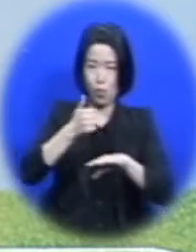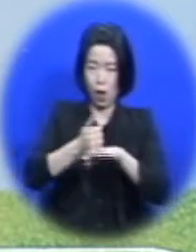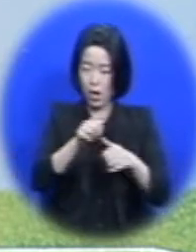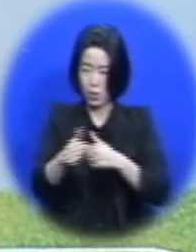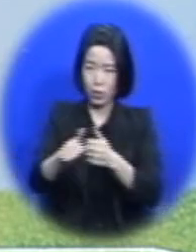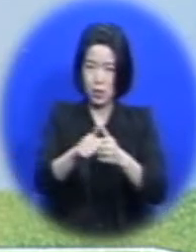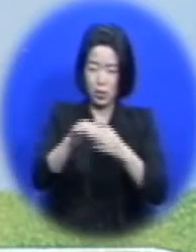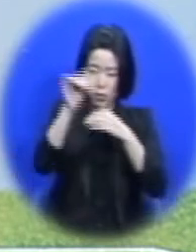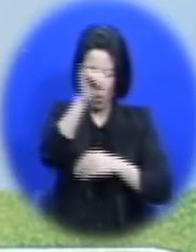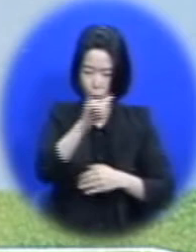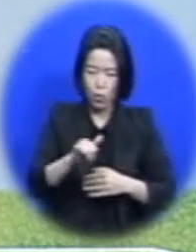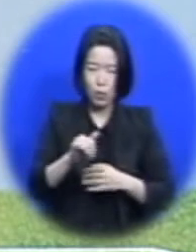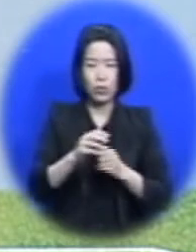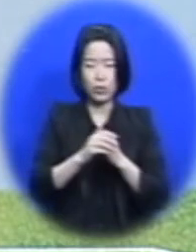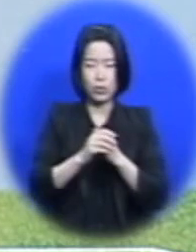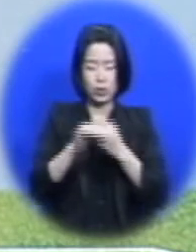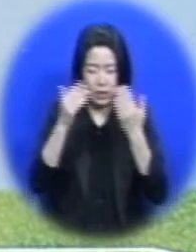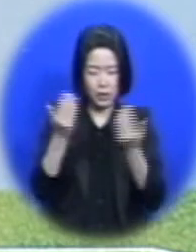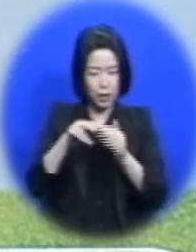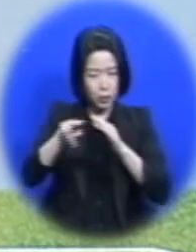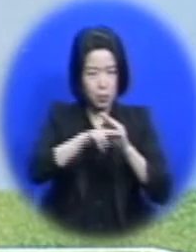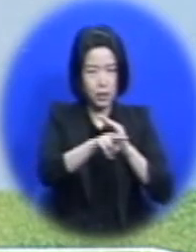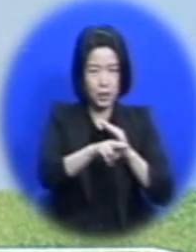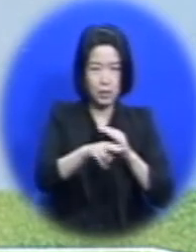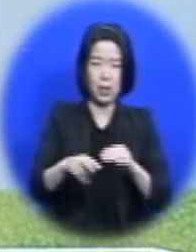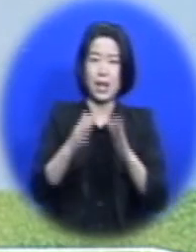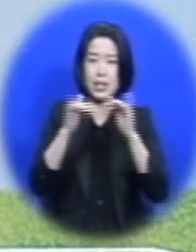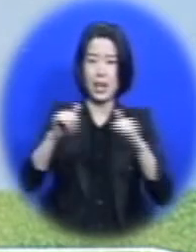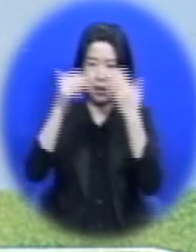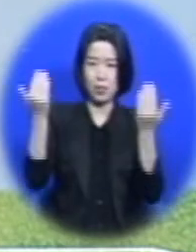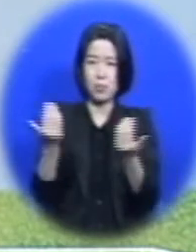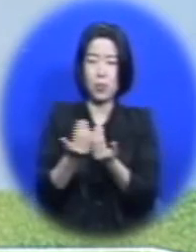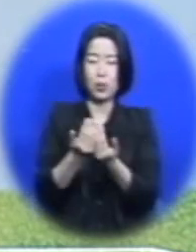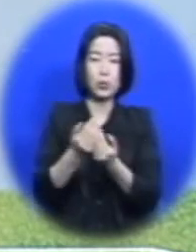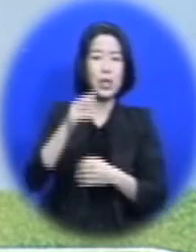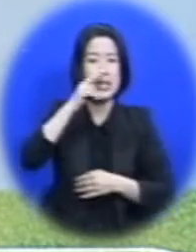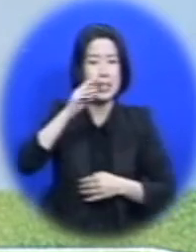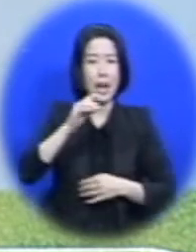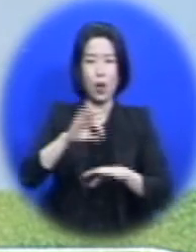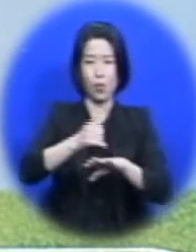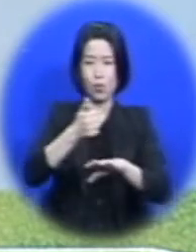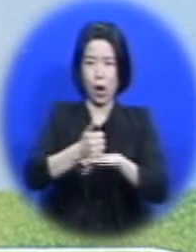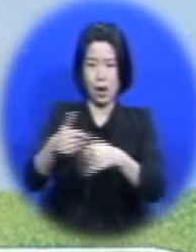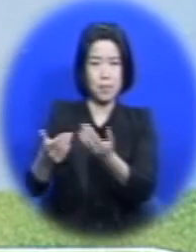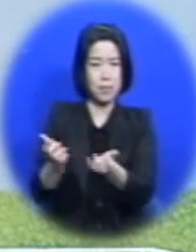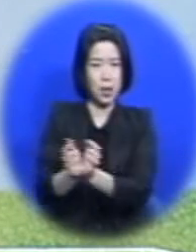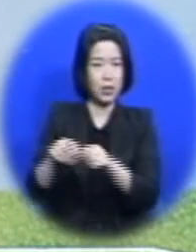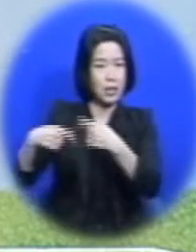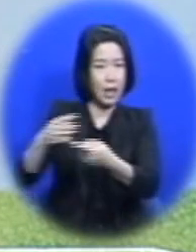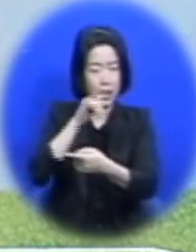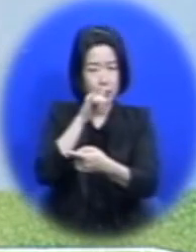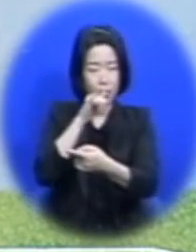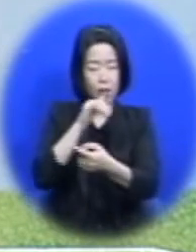냈지만 사람들이 다 아 사울 왕 편에서는 겁니다 당연히 그렇겠지요 왕이 니까 말